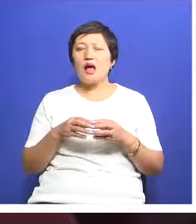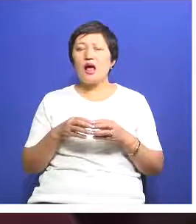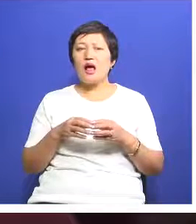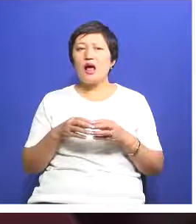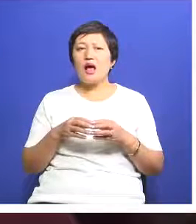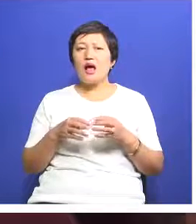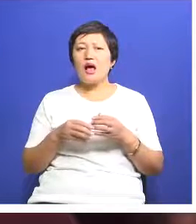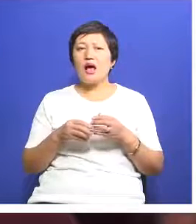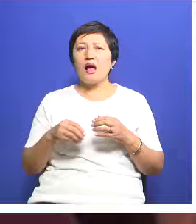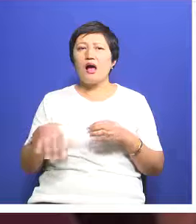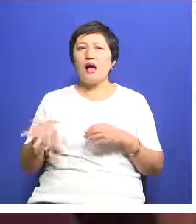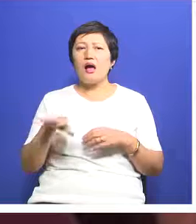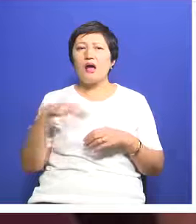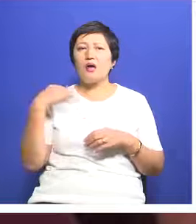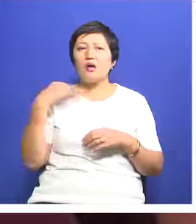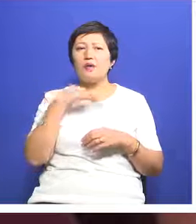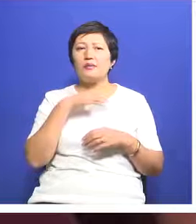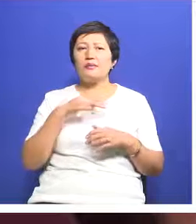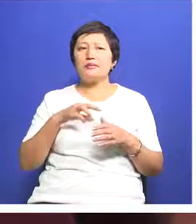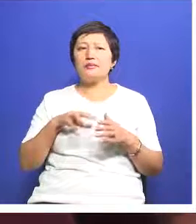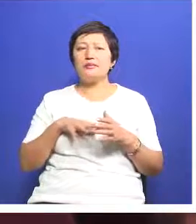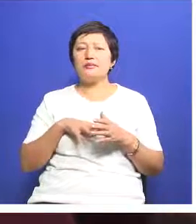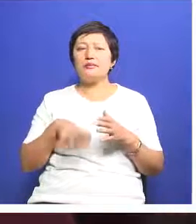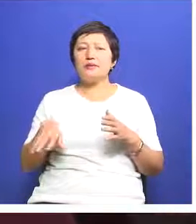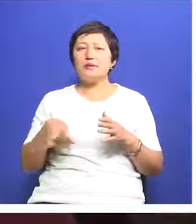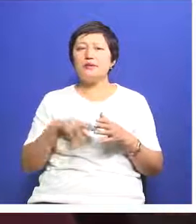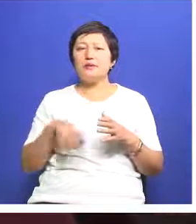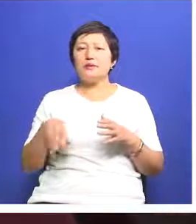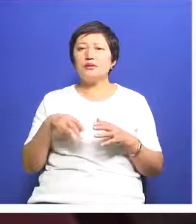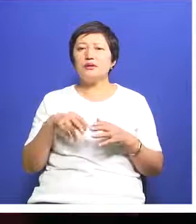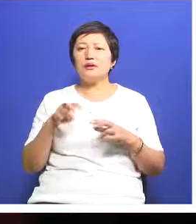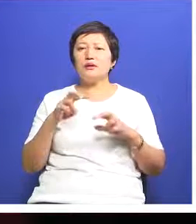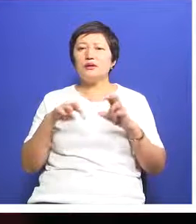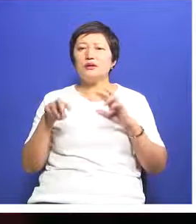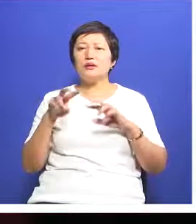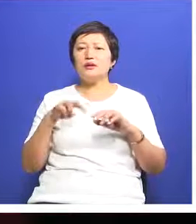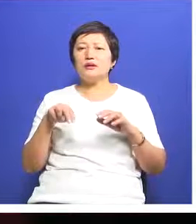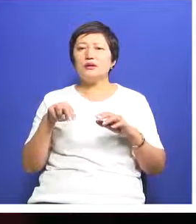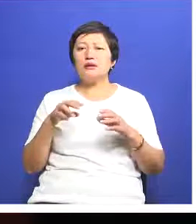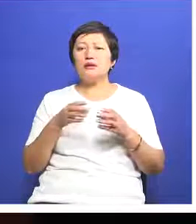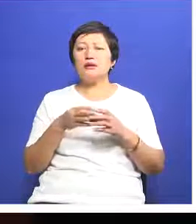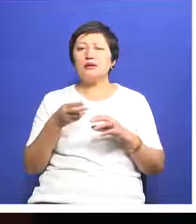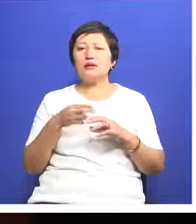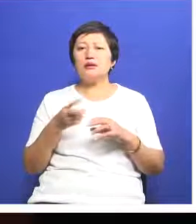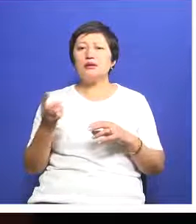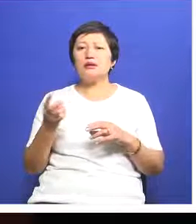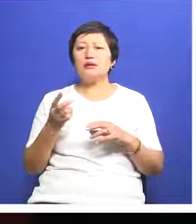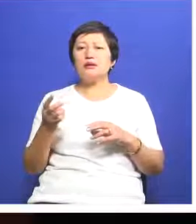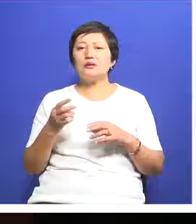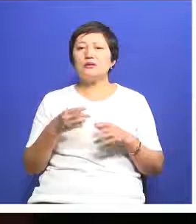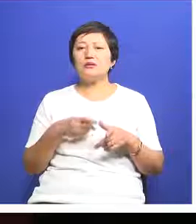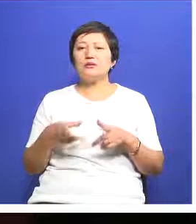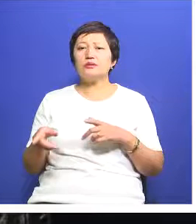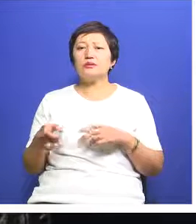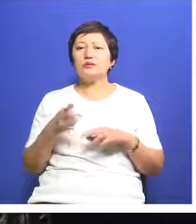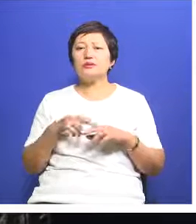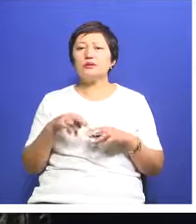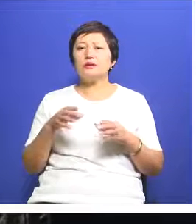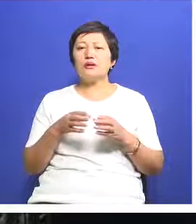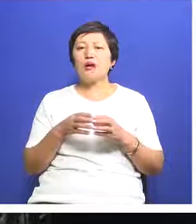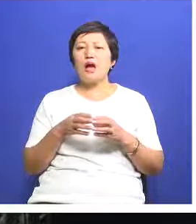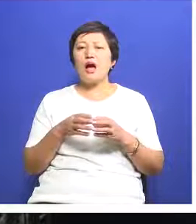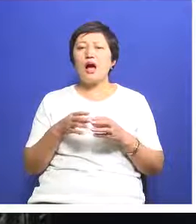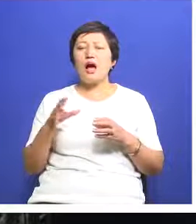Алаң Ержан. Көп емес, 5-6 миллион. Қаржысы қаралған ба бұның? Қаржысы қаралған. Неге сатып алуды өткізбейсіңдер? Сатып алу өтіп